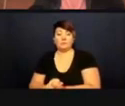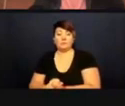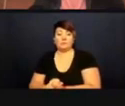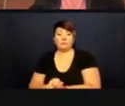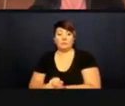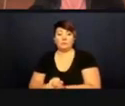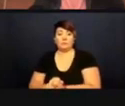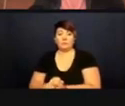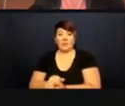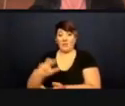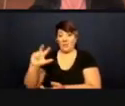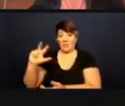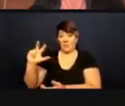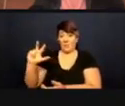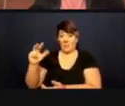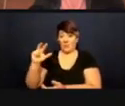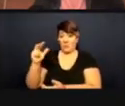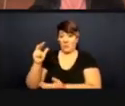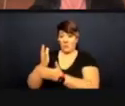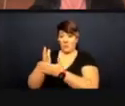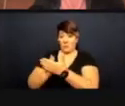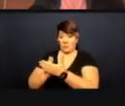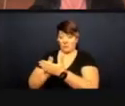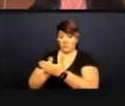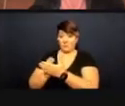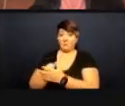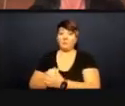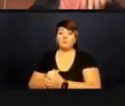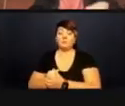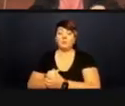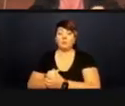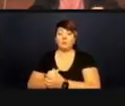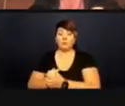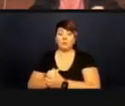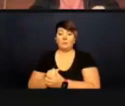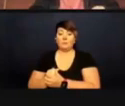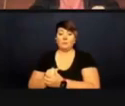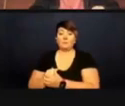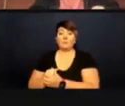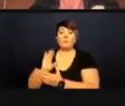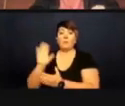And for the third phase in the coming months, kwa awamu ya kwanza, Dr. Polio.